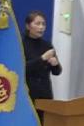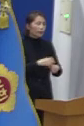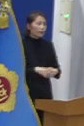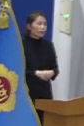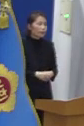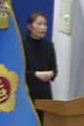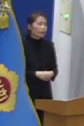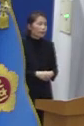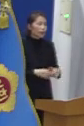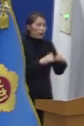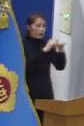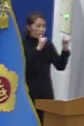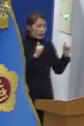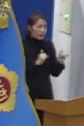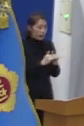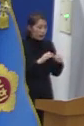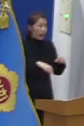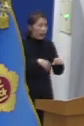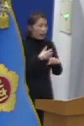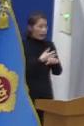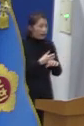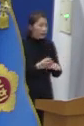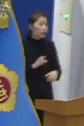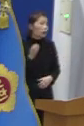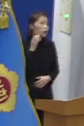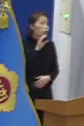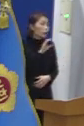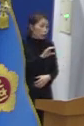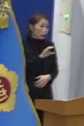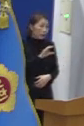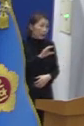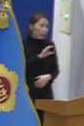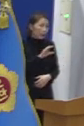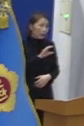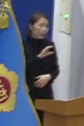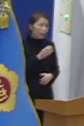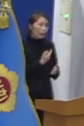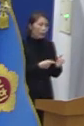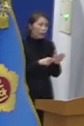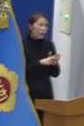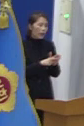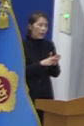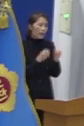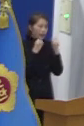투자로 새로운 기회가 생동하는 경기도를 만들겠습니다.